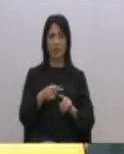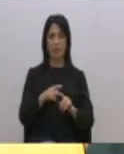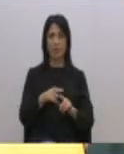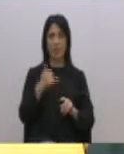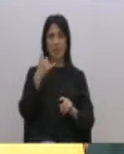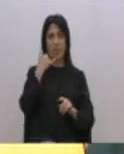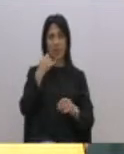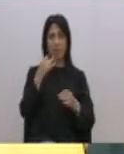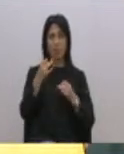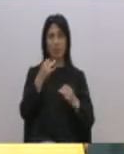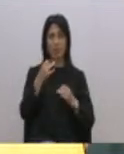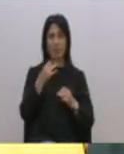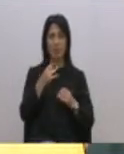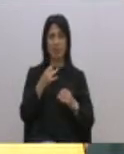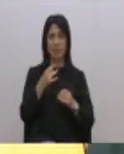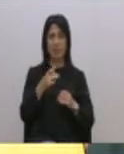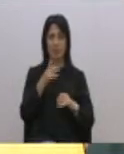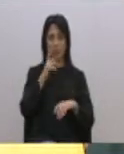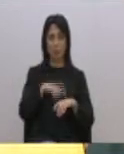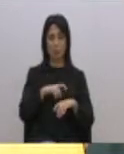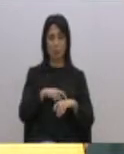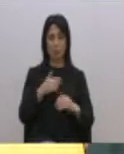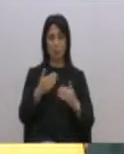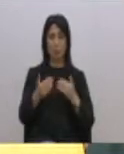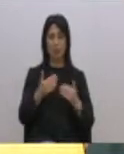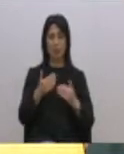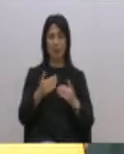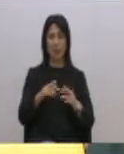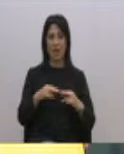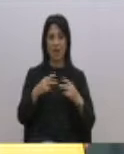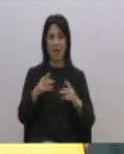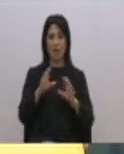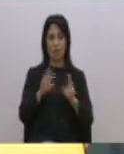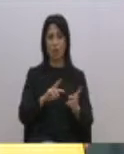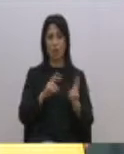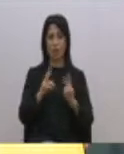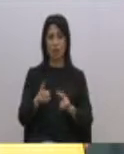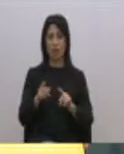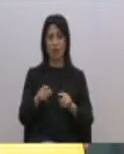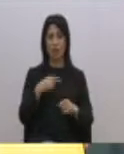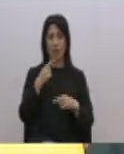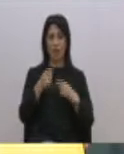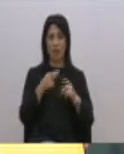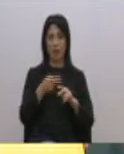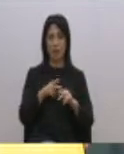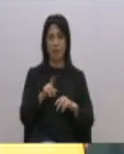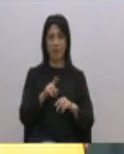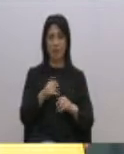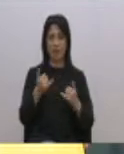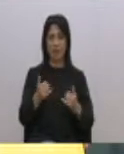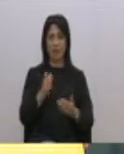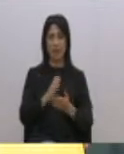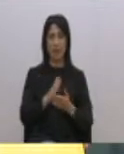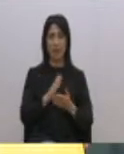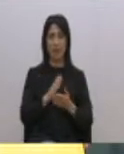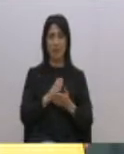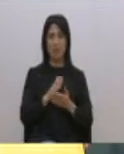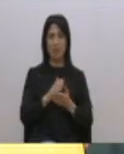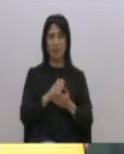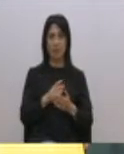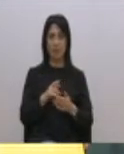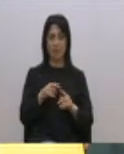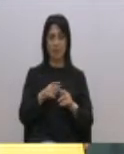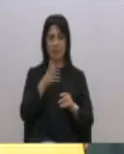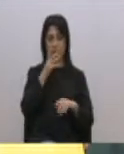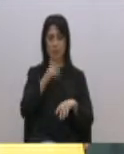giulebis, sunt sau brebis limite, tanda ca și rebuli midgoma, cadmo di sam codexit, scherzo, ta clapara, pia ima zerom, trei sarse buli limite